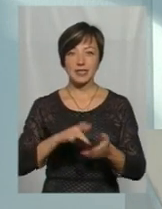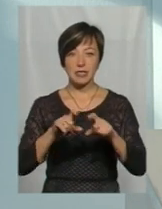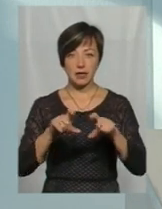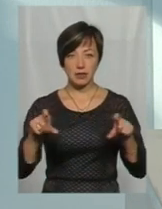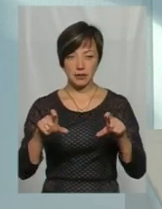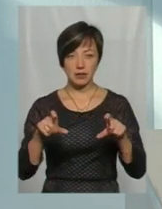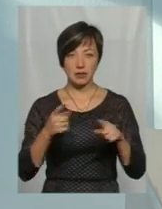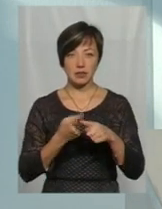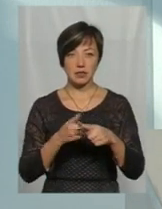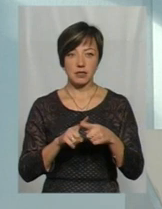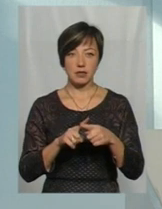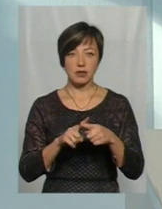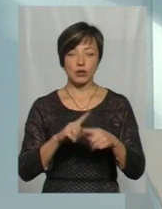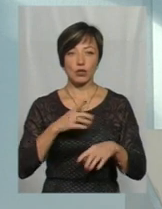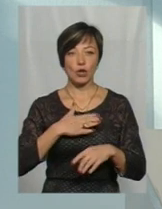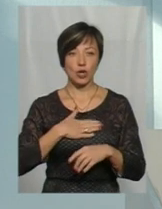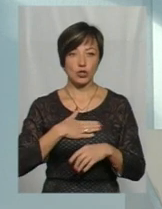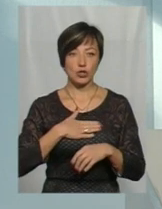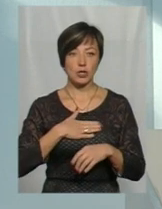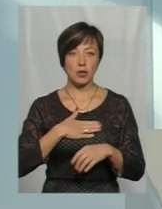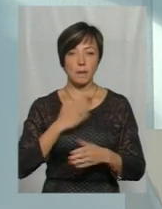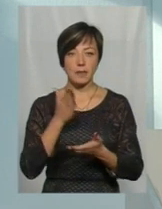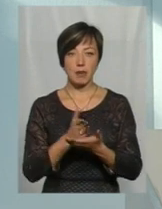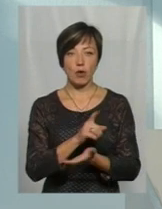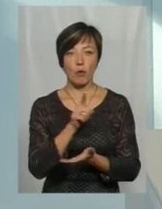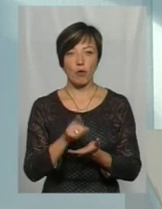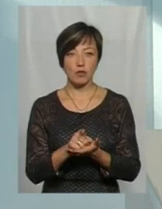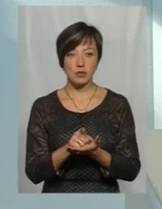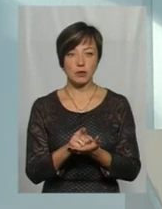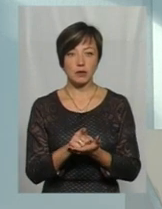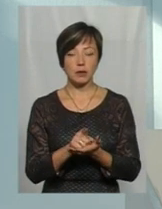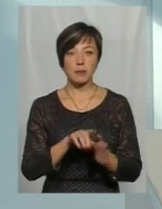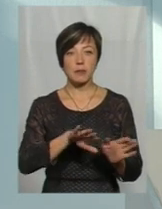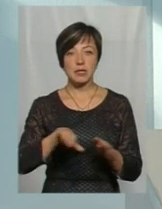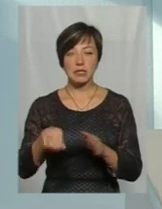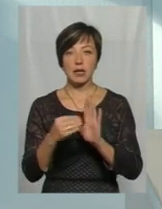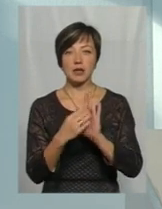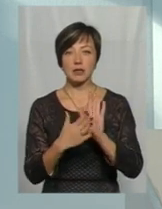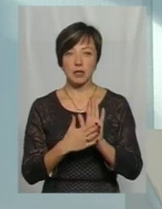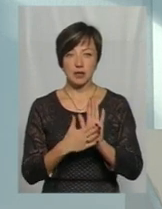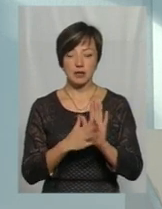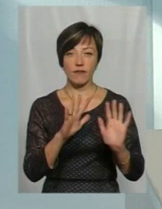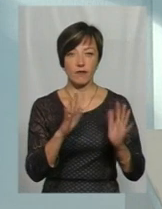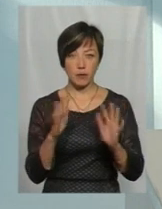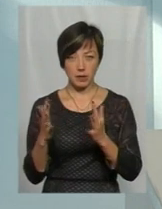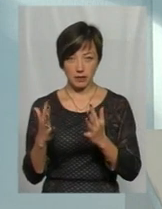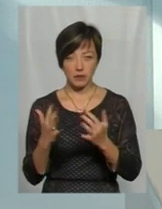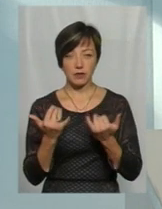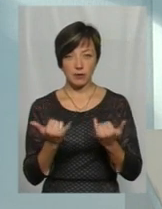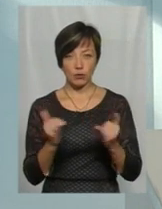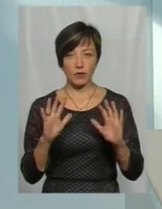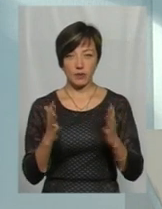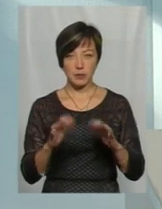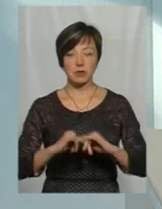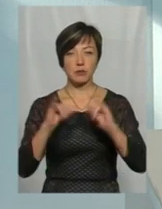це наші прямі обов'язки, після реєстрації випадків, а в даному